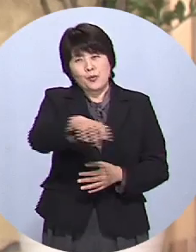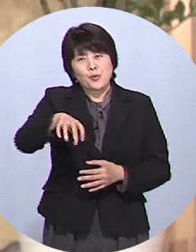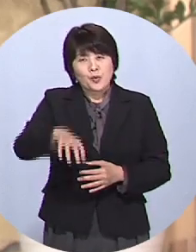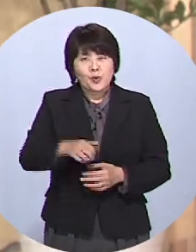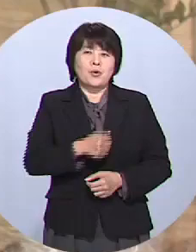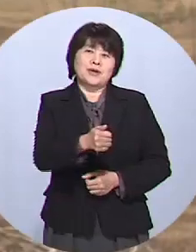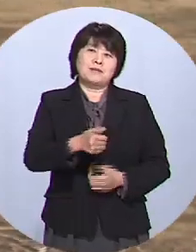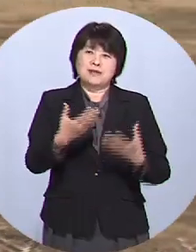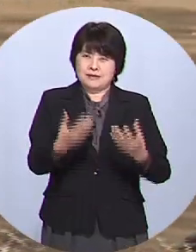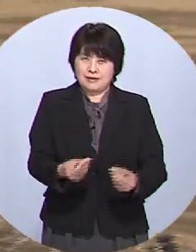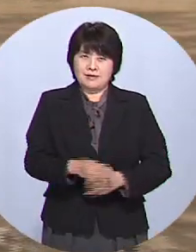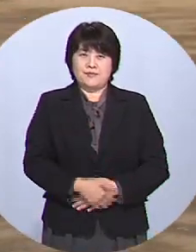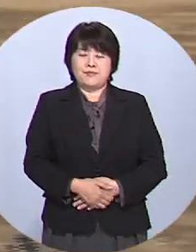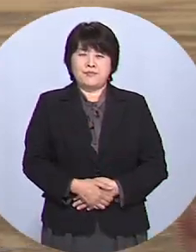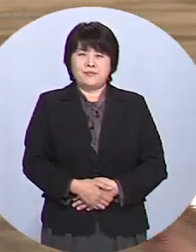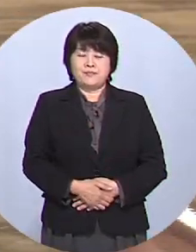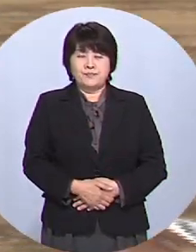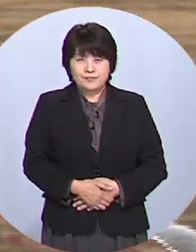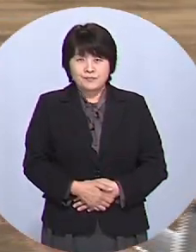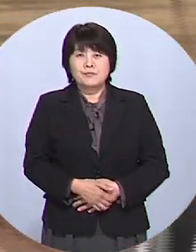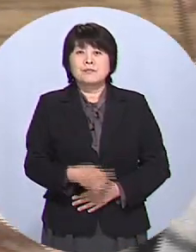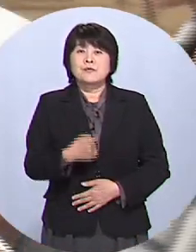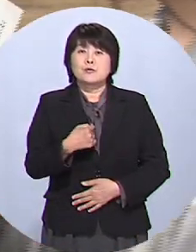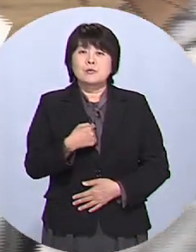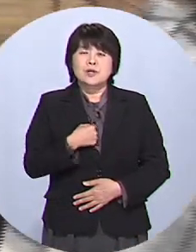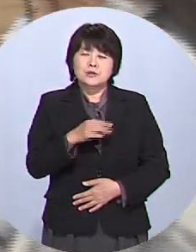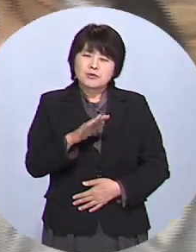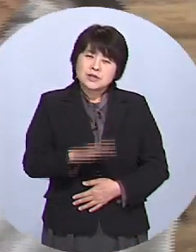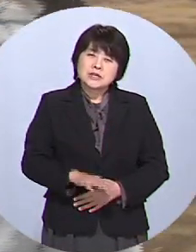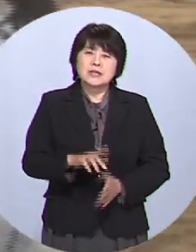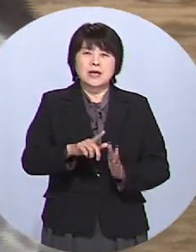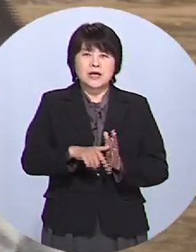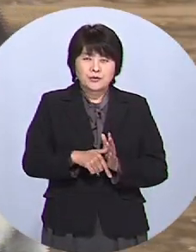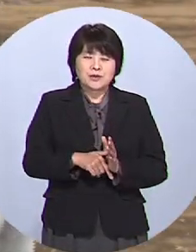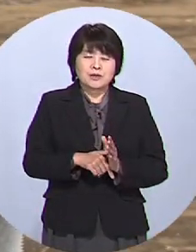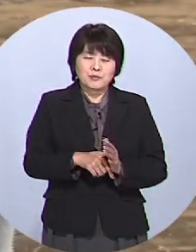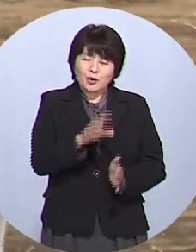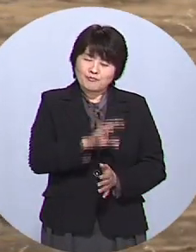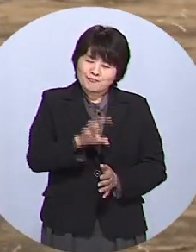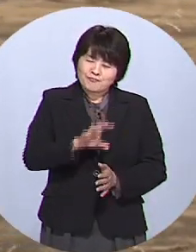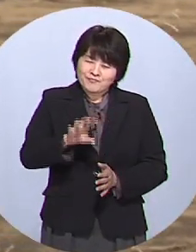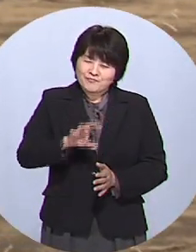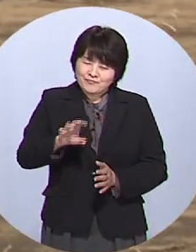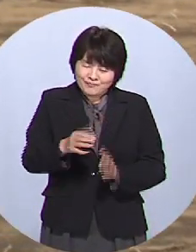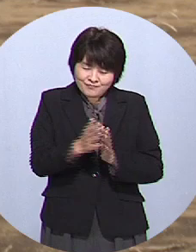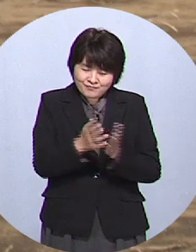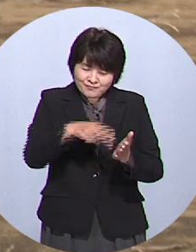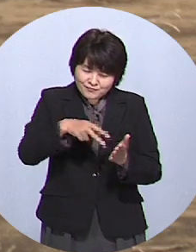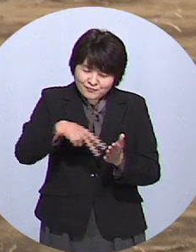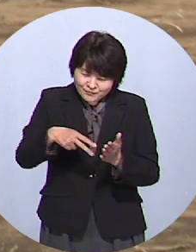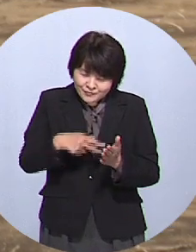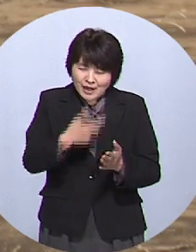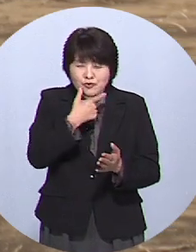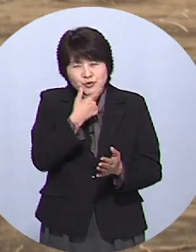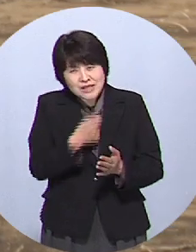ました。私も小さい時に何度も読み返したお気に入りの絵本がありました